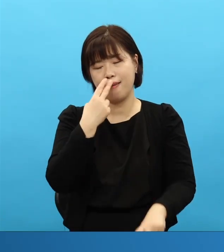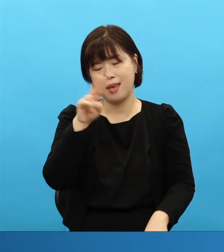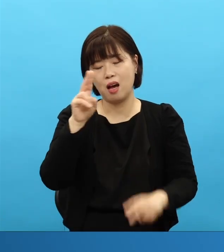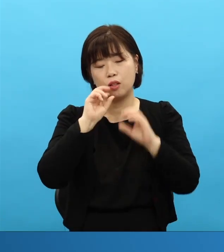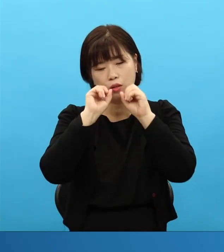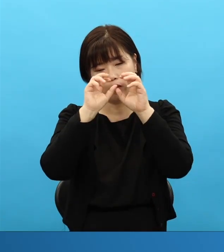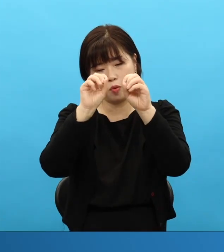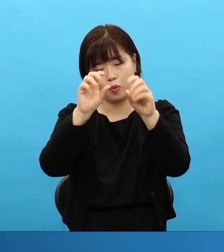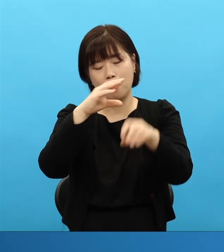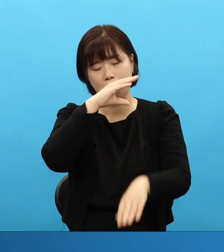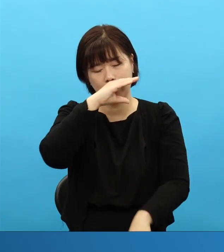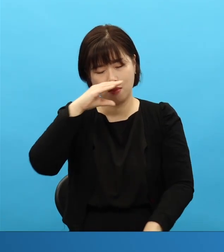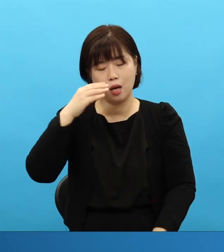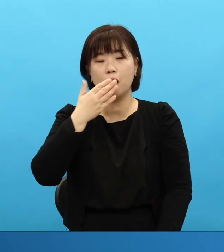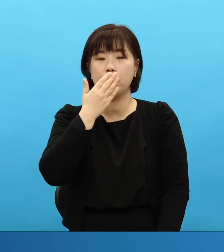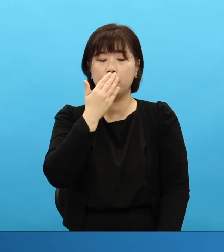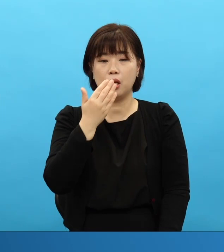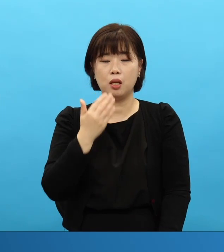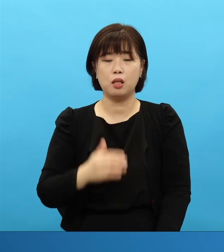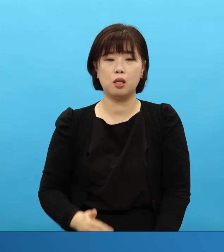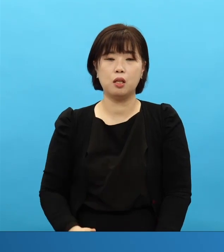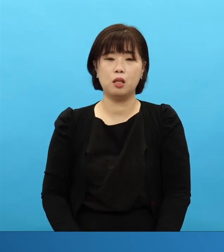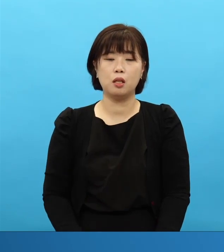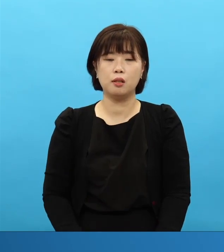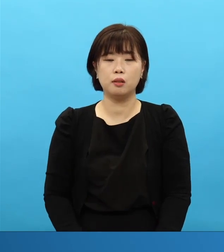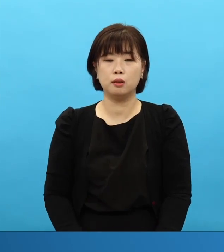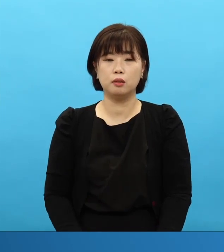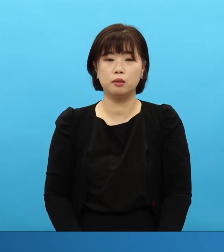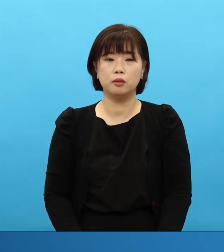听明白这个才能做宣教，要快快的去阻挡。